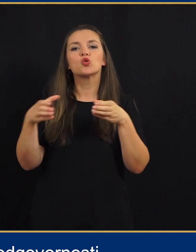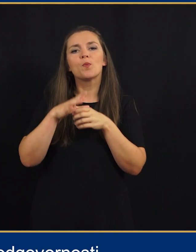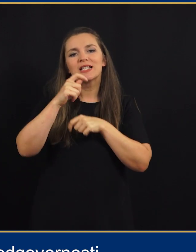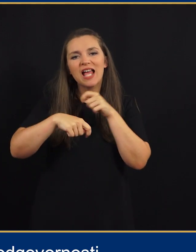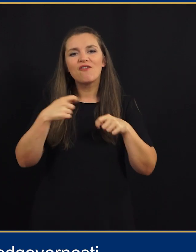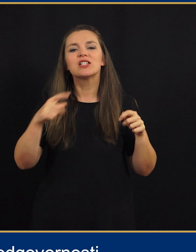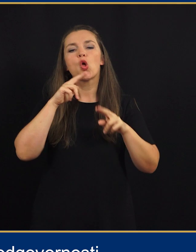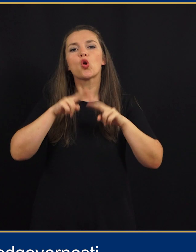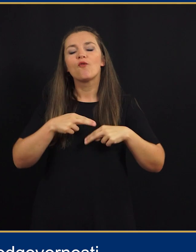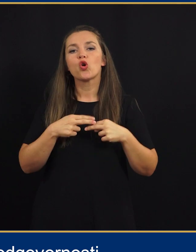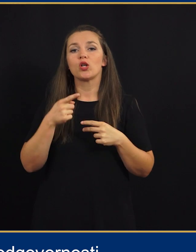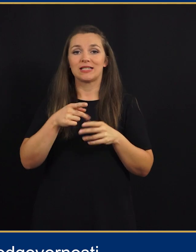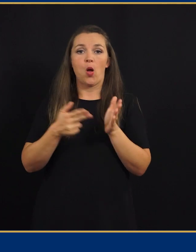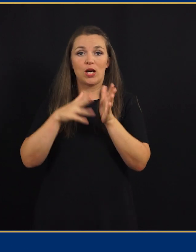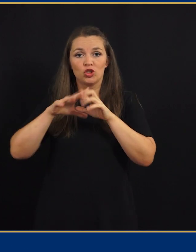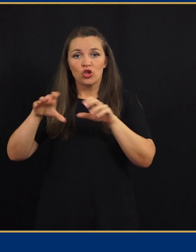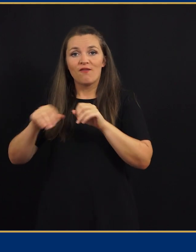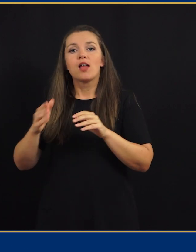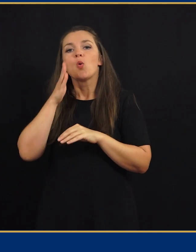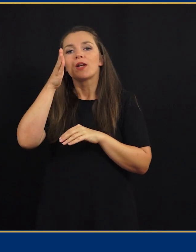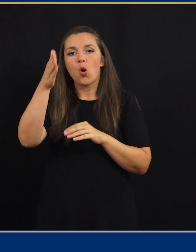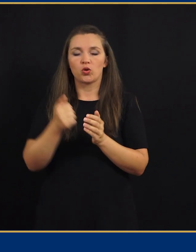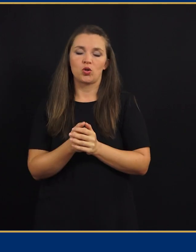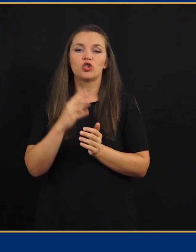njihovo uresničevanje v prihodnje. Ljubljana,